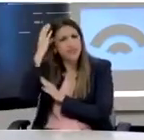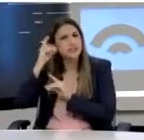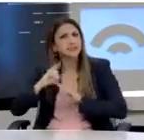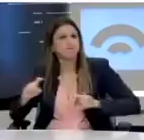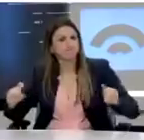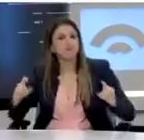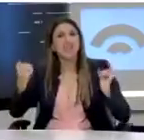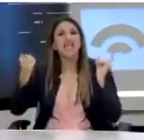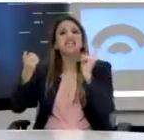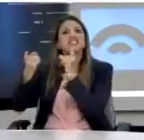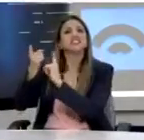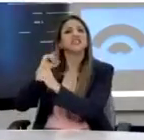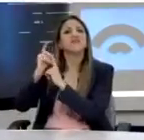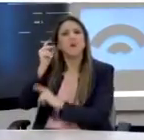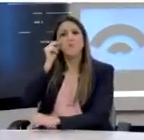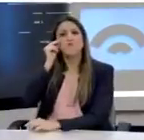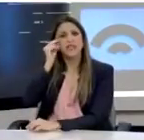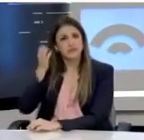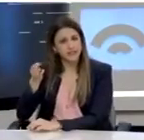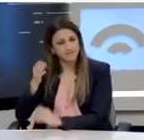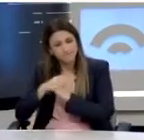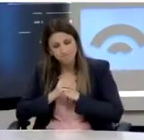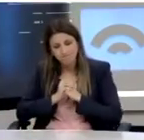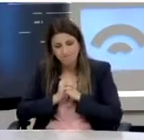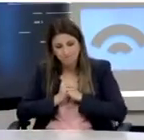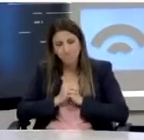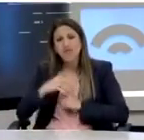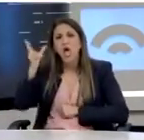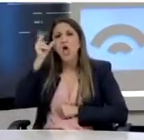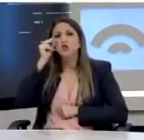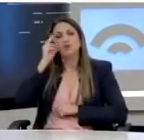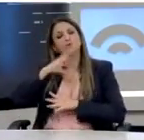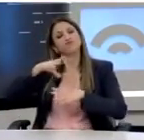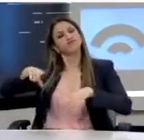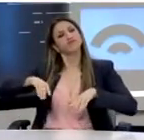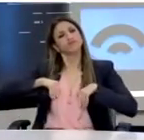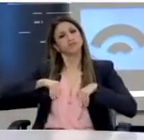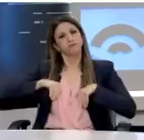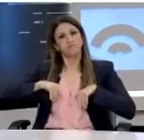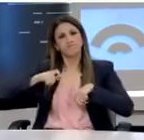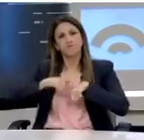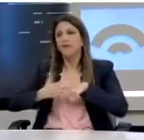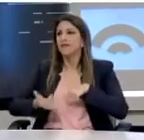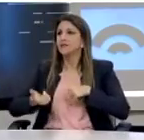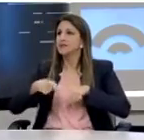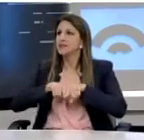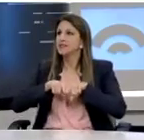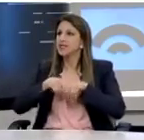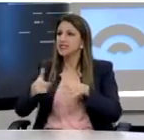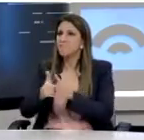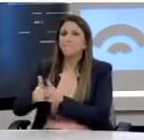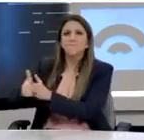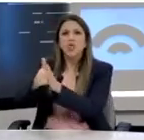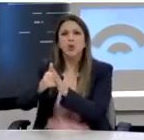Με τη Συμφωνία των Πρεσπών, οι γείτονές μας δέχονται οριστικά ότι δεν υπάρχει ζήτημα δήθεν μακεδονικής μειονότητας